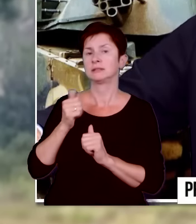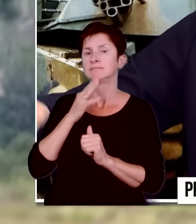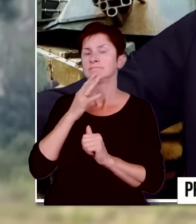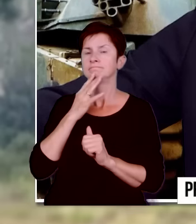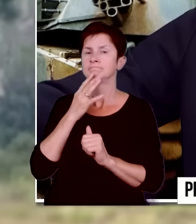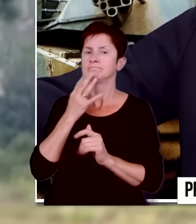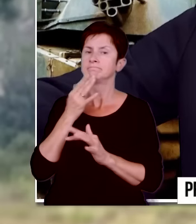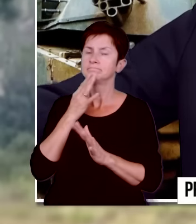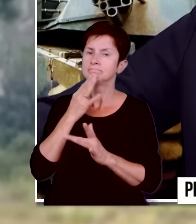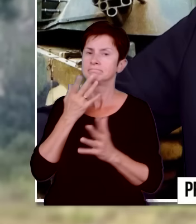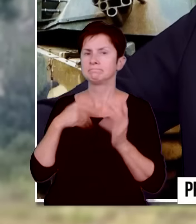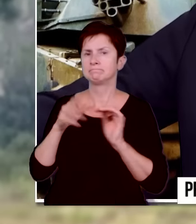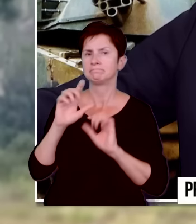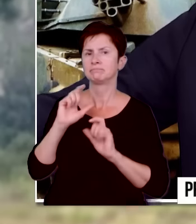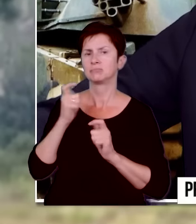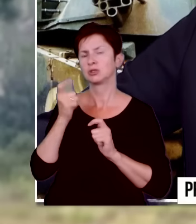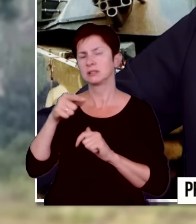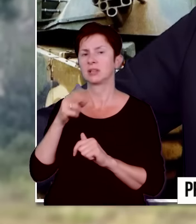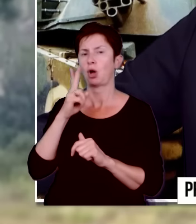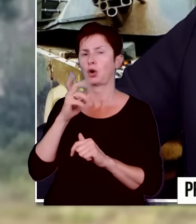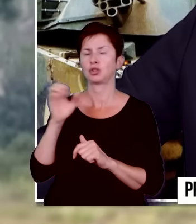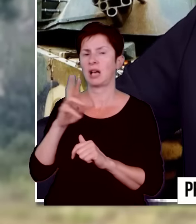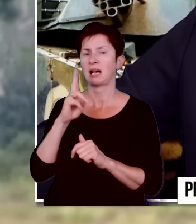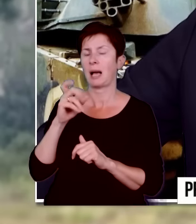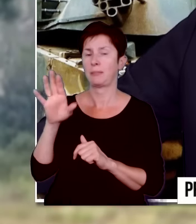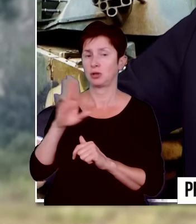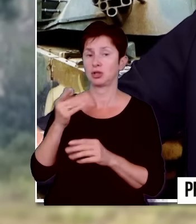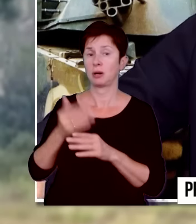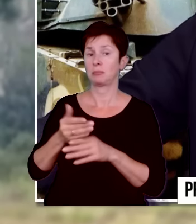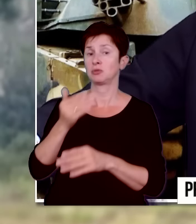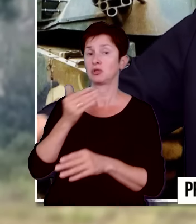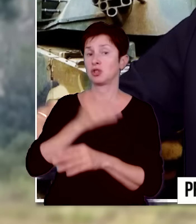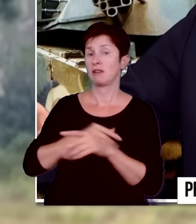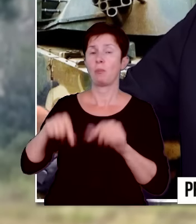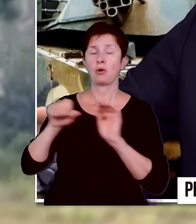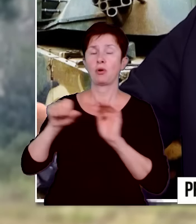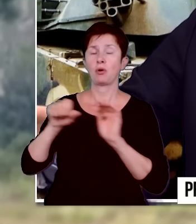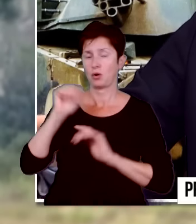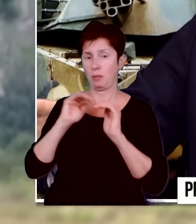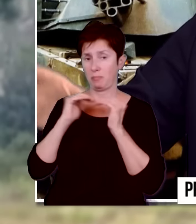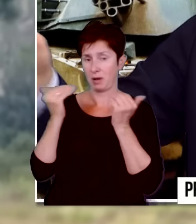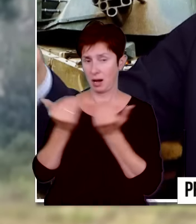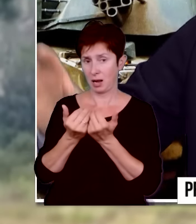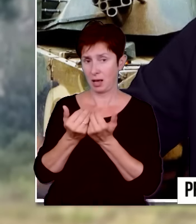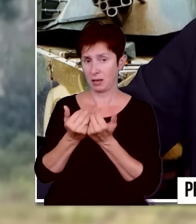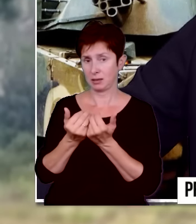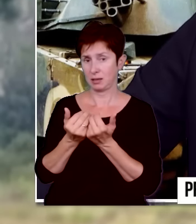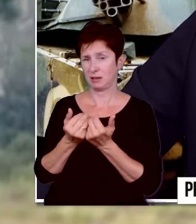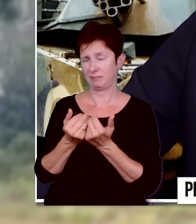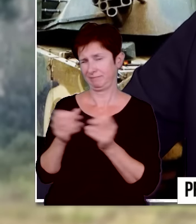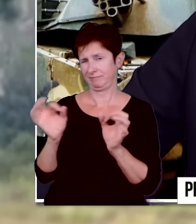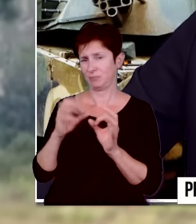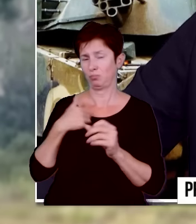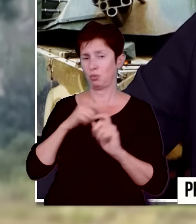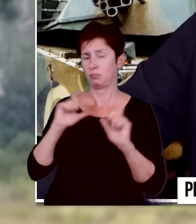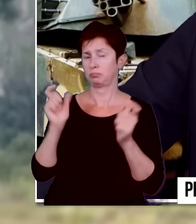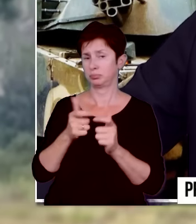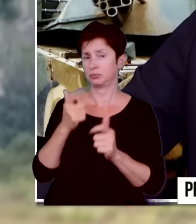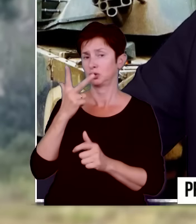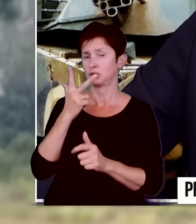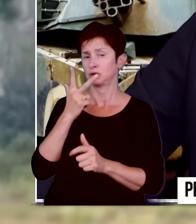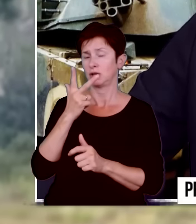ten wyciek przed wyborami do Parlamentu Europejskiego związany z zatrzymaniem w sposób skandaliczny trzech żołnierzy za obronę naszej granicy